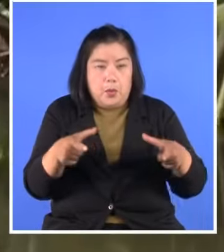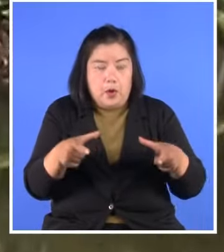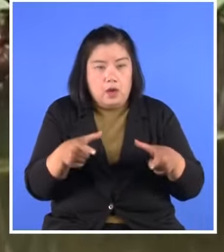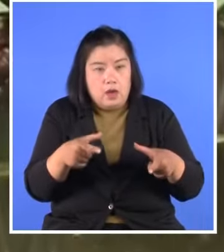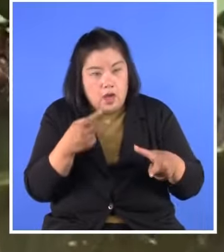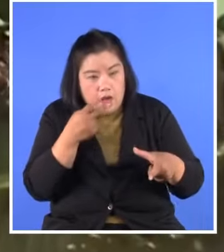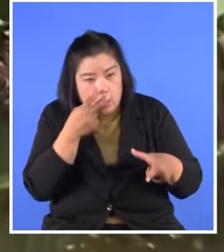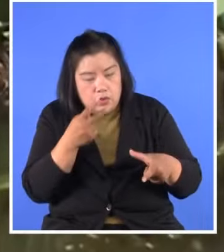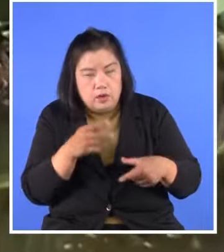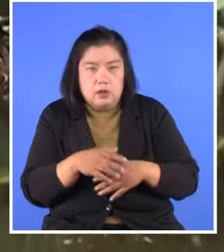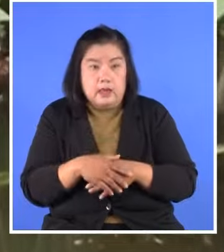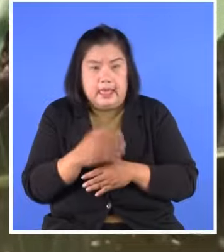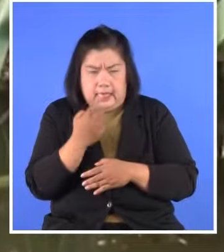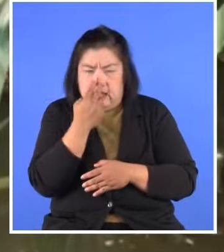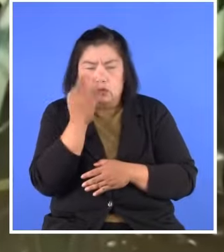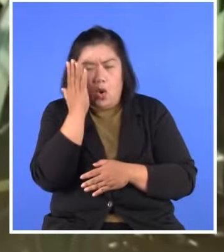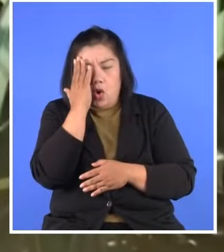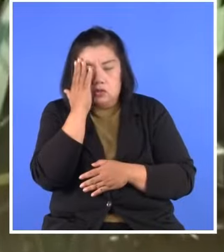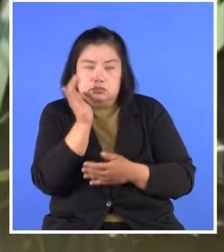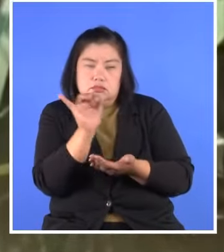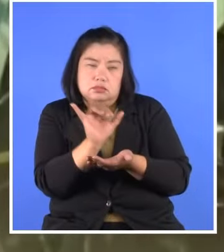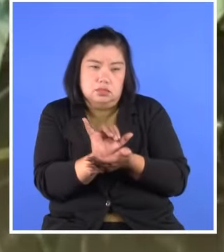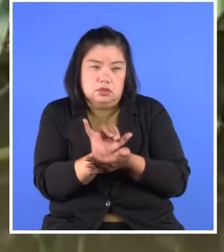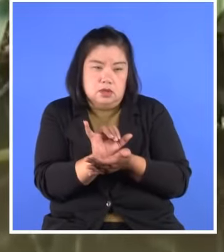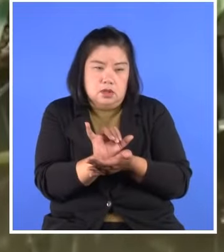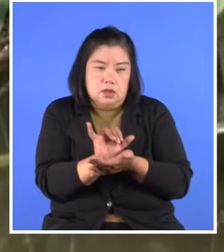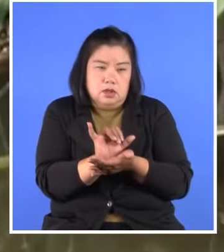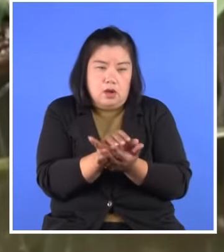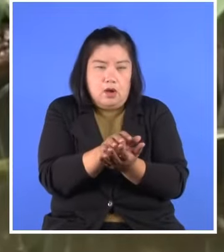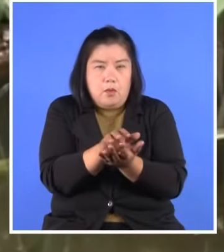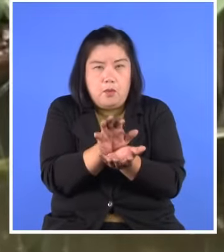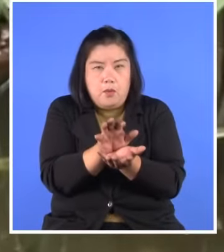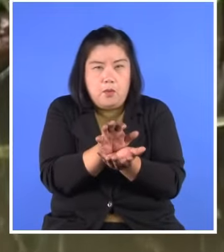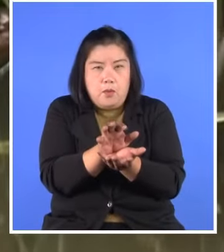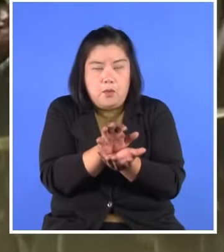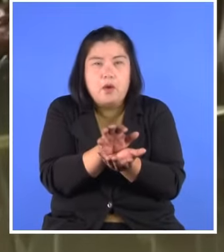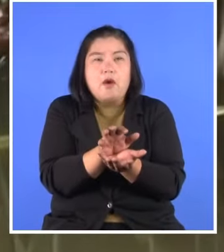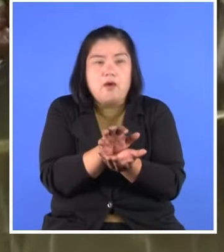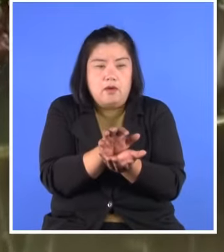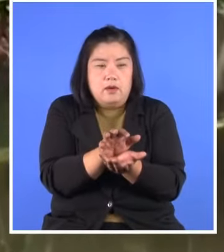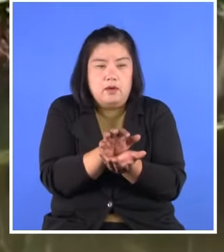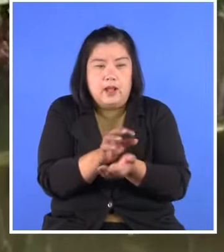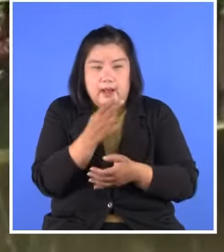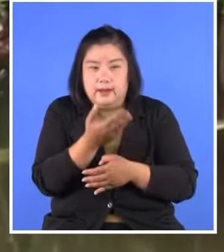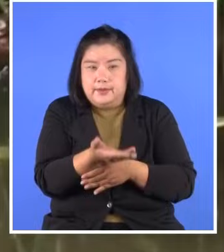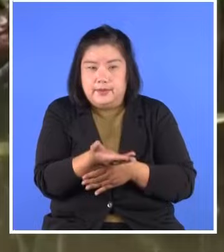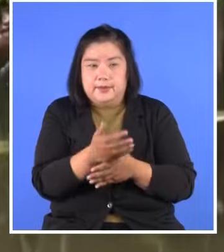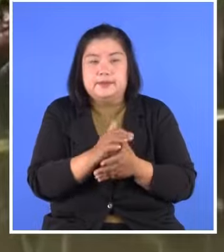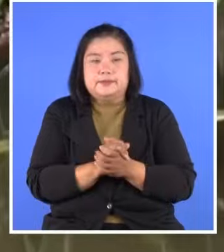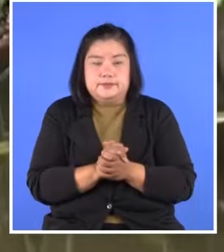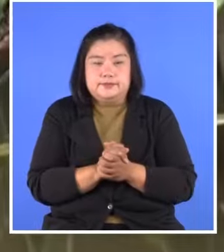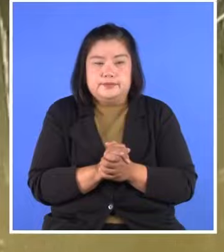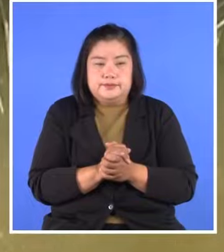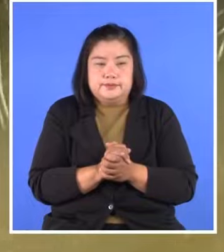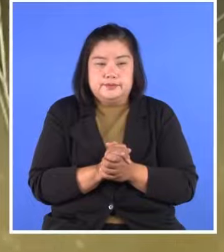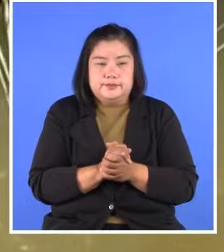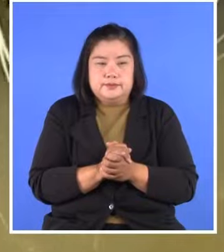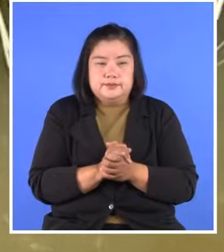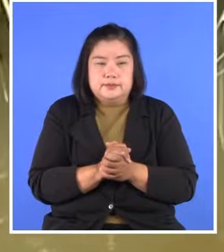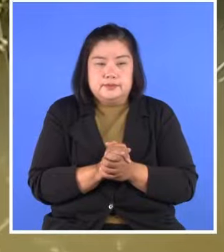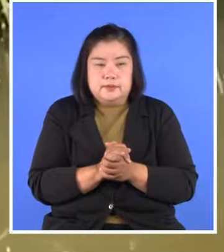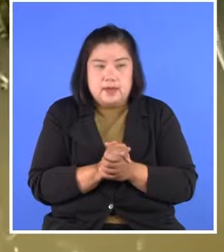ขึ้นมาอาบแดดอยู่ตรงนี้ก่อนเอ่อนิ่งๆก่อนว่าอย่างงั้นตามสัญชาตญานของจระเข้เห็นมั้ยนี่นิ่งๆอยู่กะที่จะมา